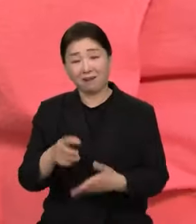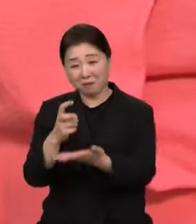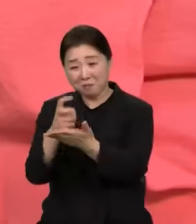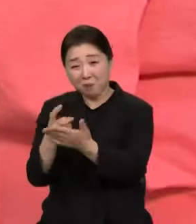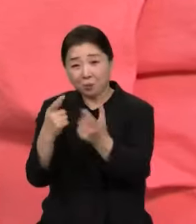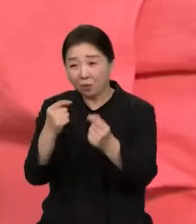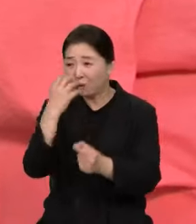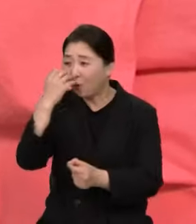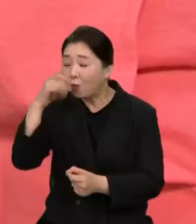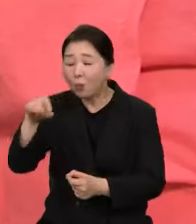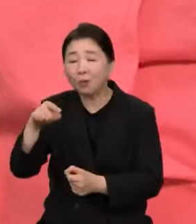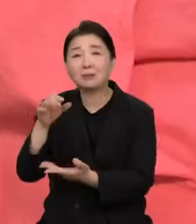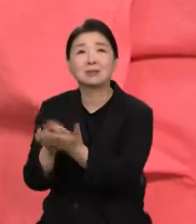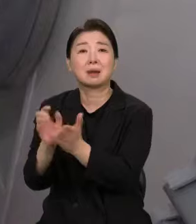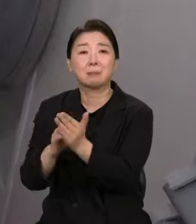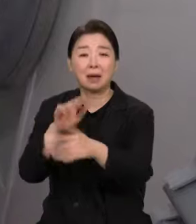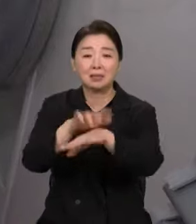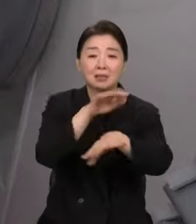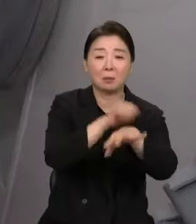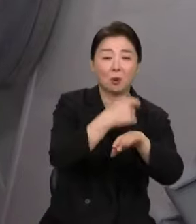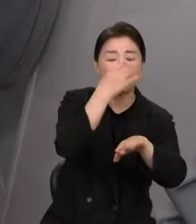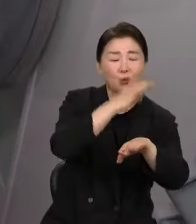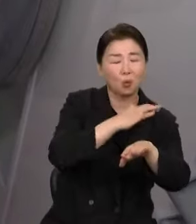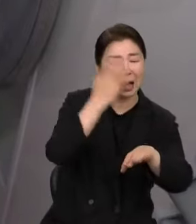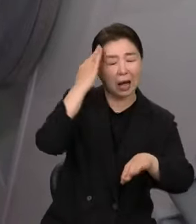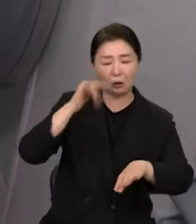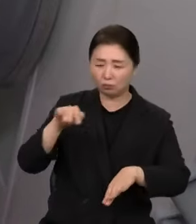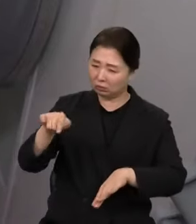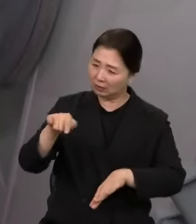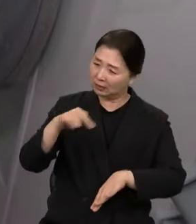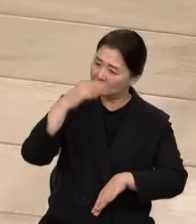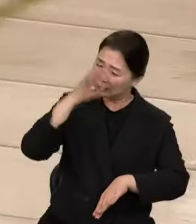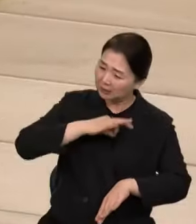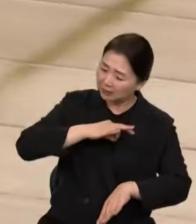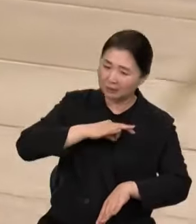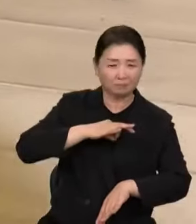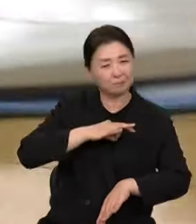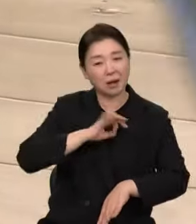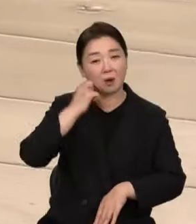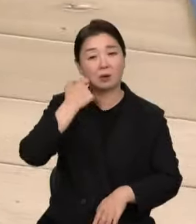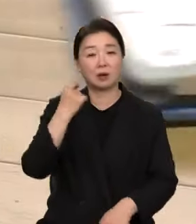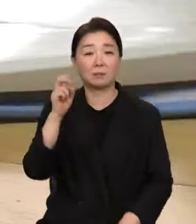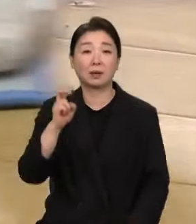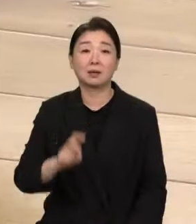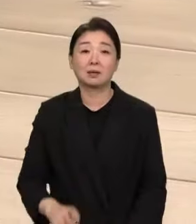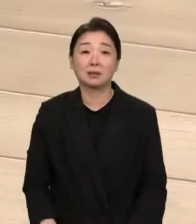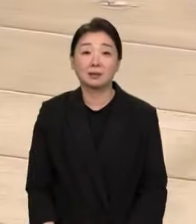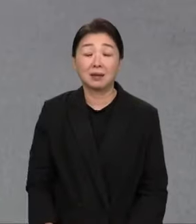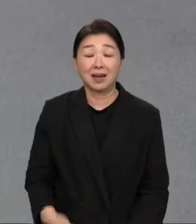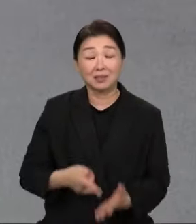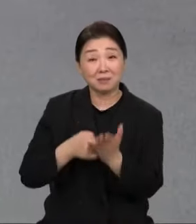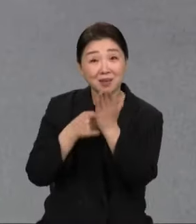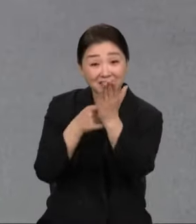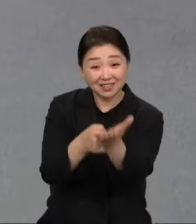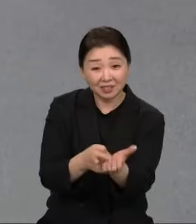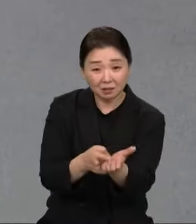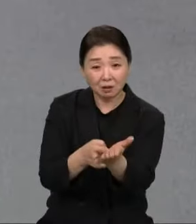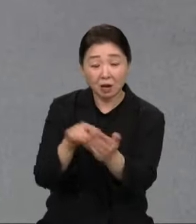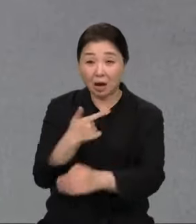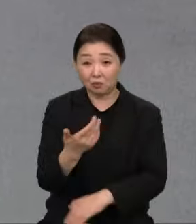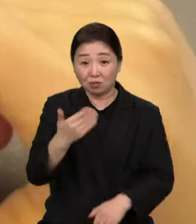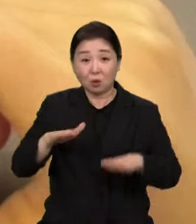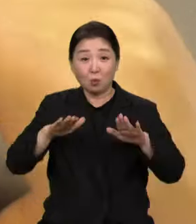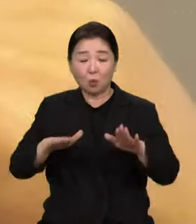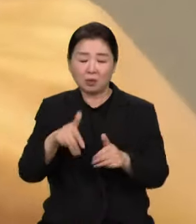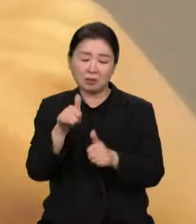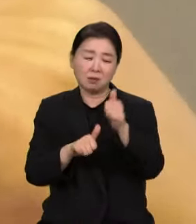홍콩이나 싱가포르 수준의 효과를 기대하긴 어렵단 목소리가 나옵니다 그럼에도 신청 마감을 하루 앞둔 오늘